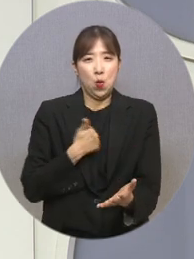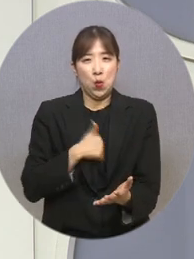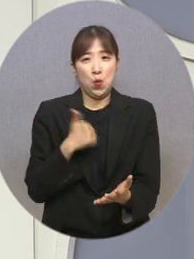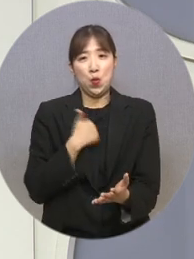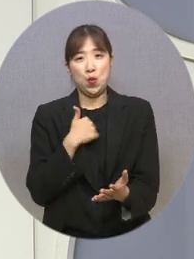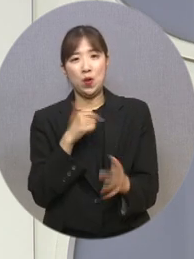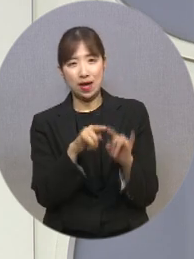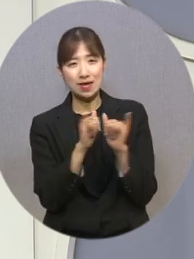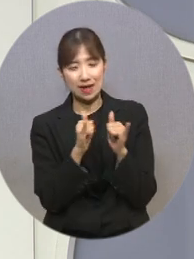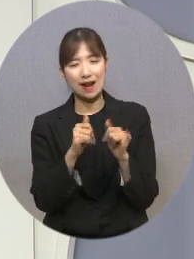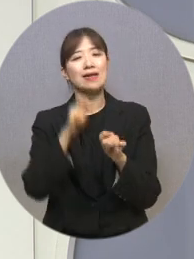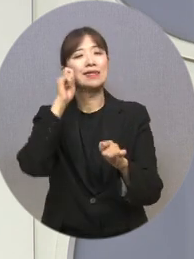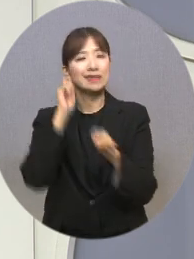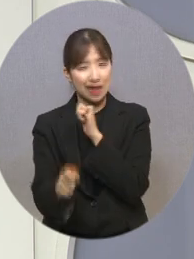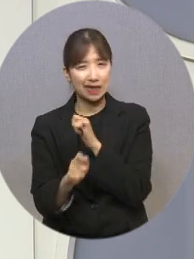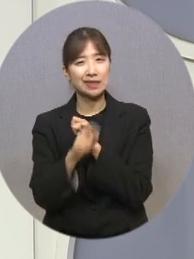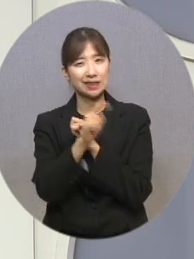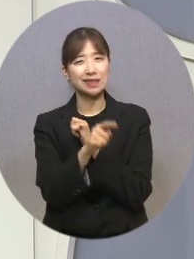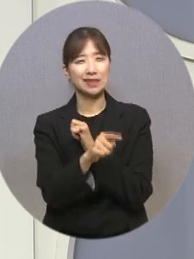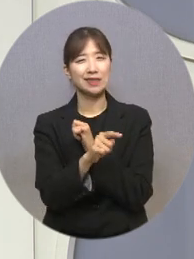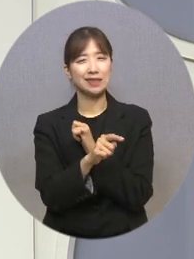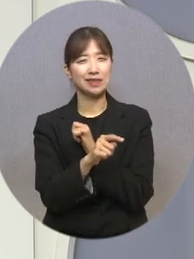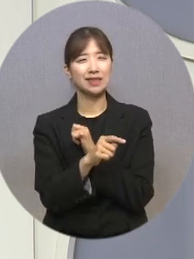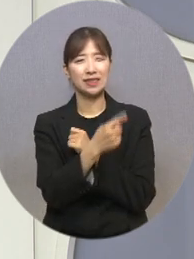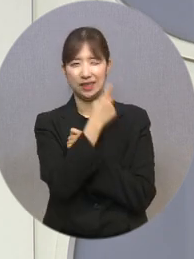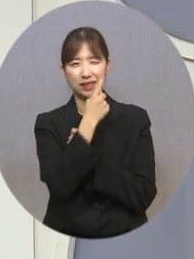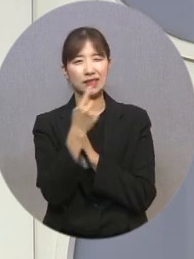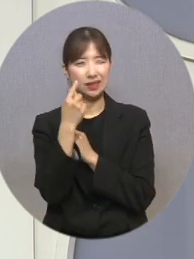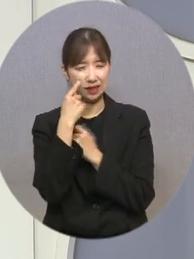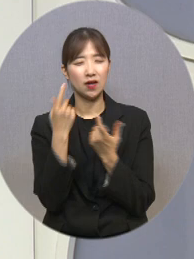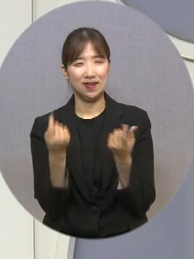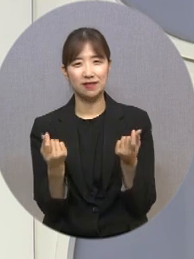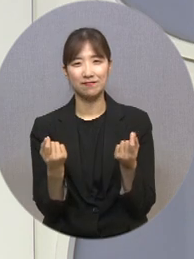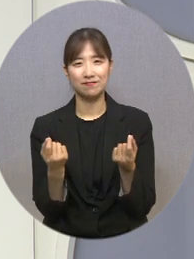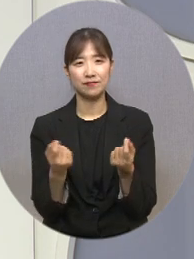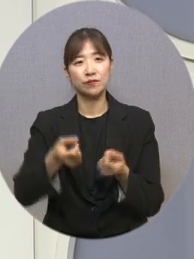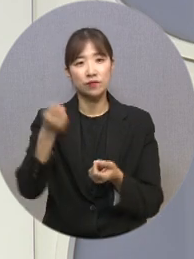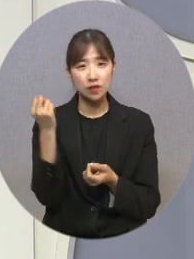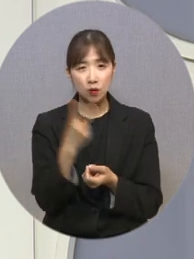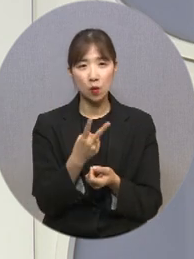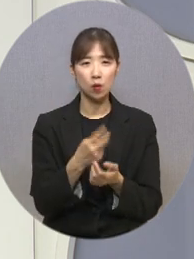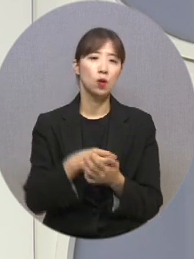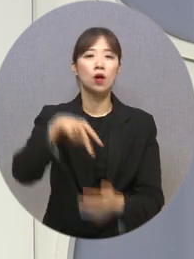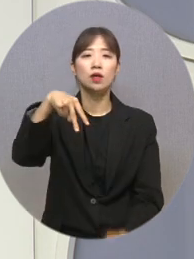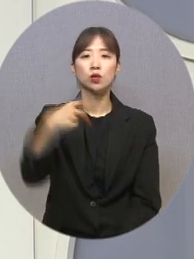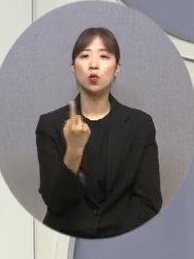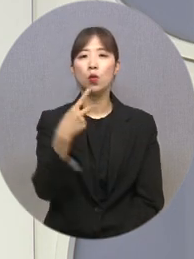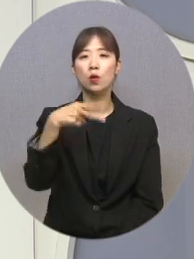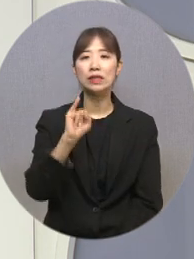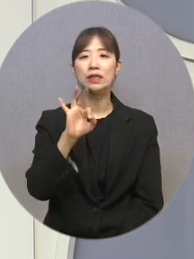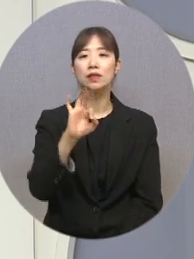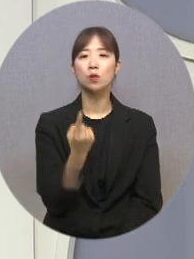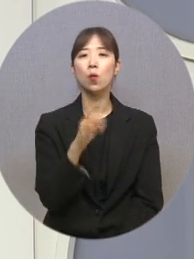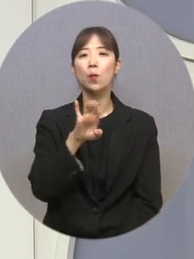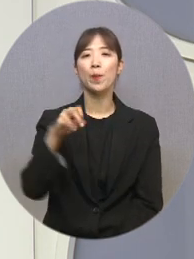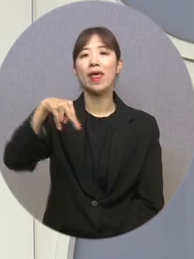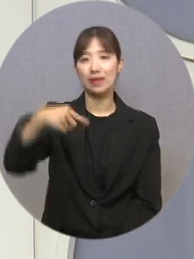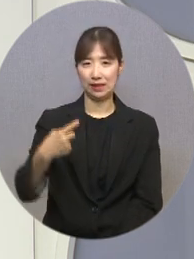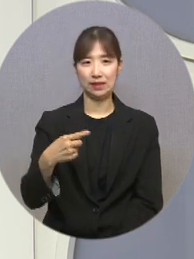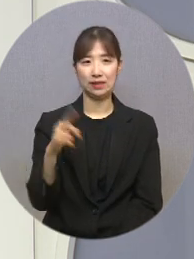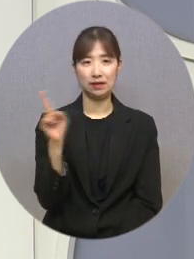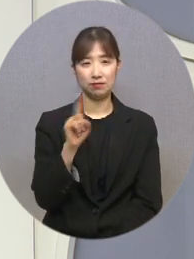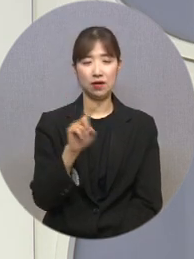사람은 사기칠 가능성이 되게 높다는 그런 하나 증표가 되고요. 또 하나가 이제 소시오패스라는 말이 있는데요. 그게 네.